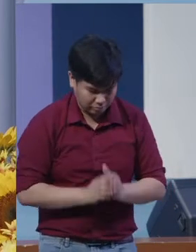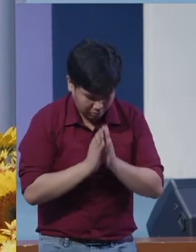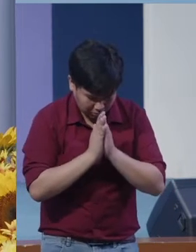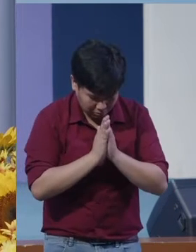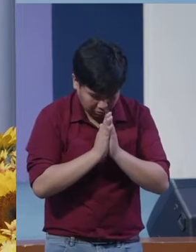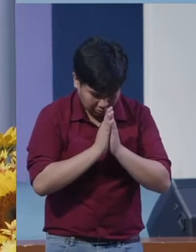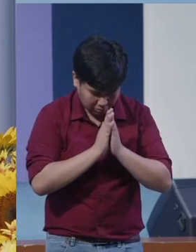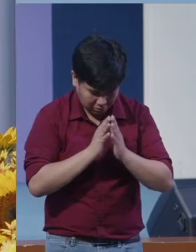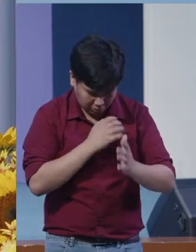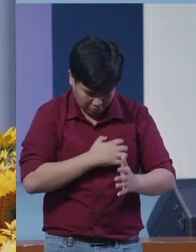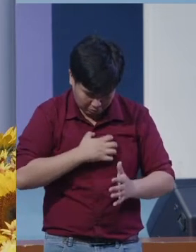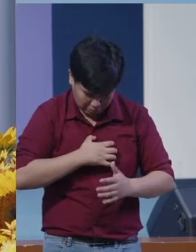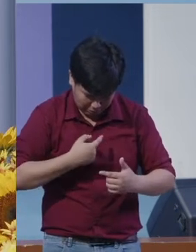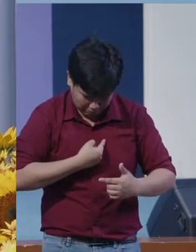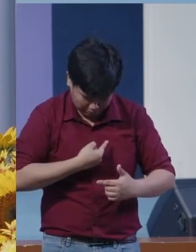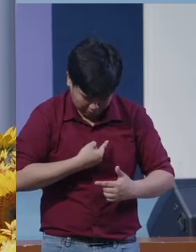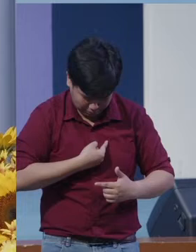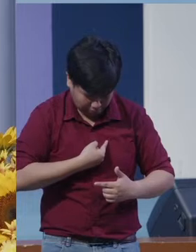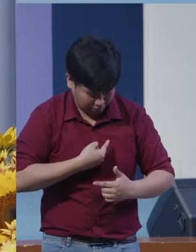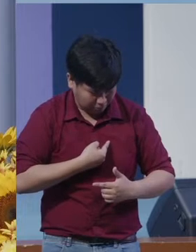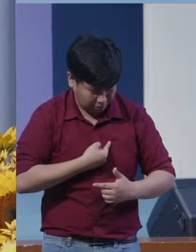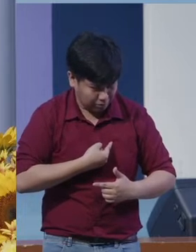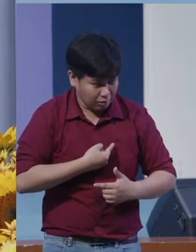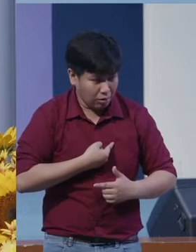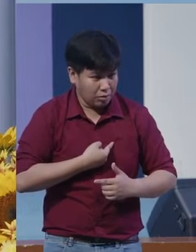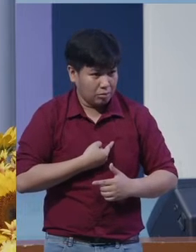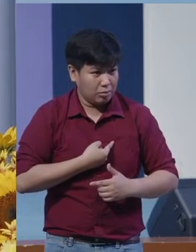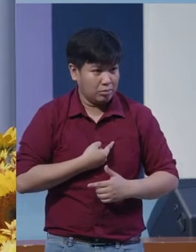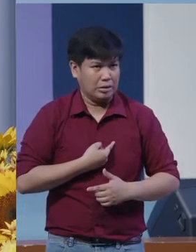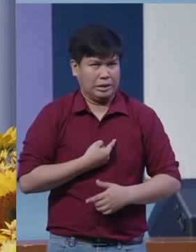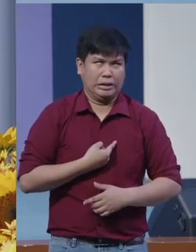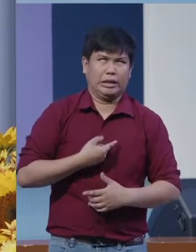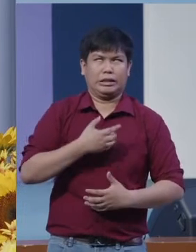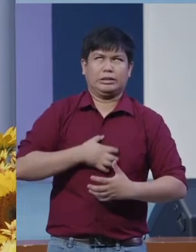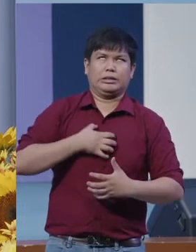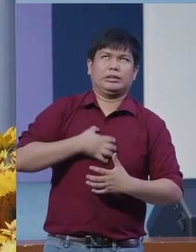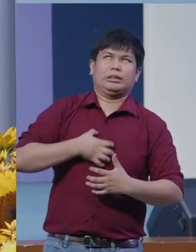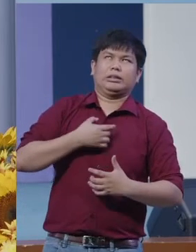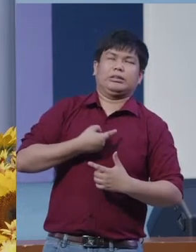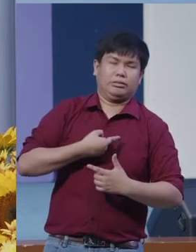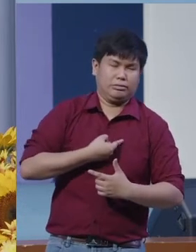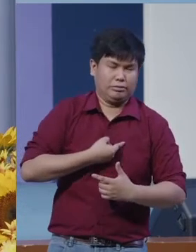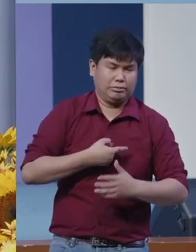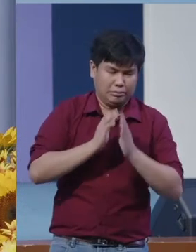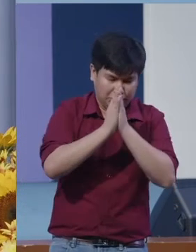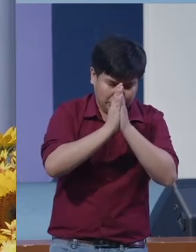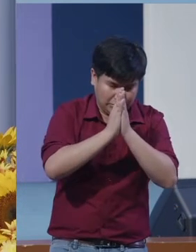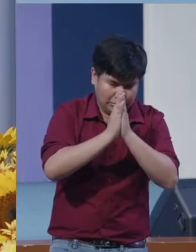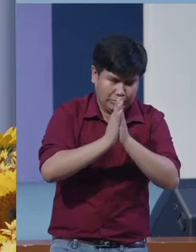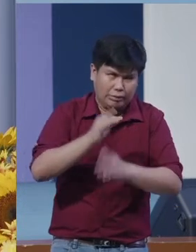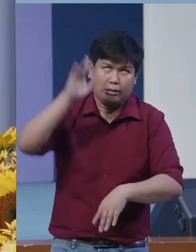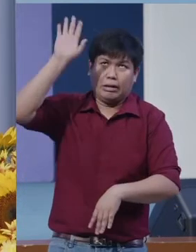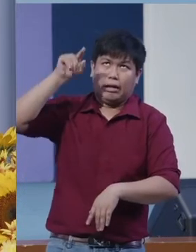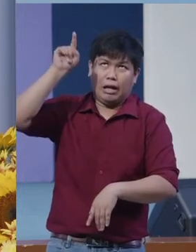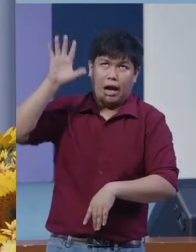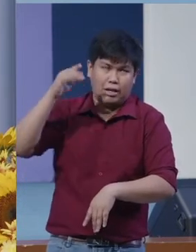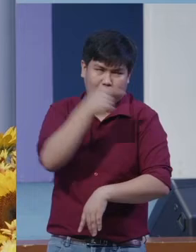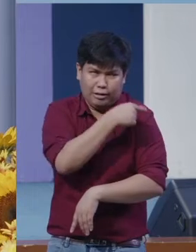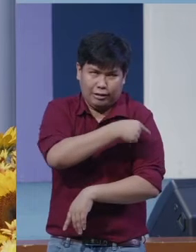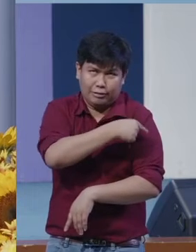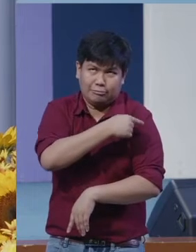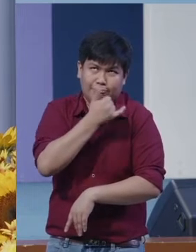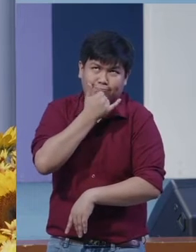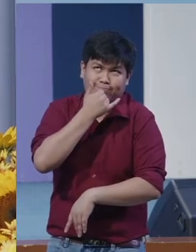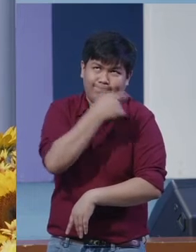yan nagbubulong-bulong. Paparito naman kasi naman itong kasama ko kaya. Bulong. Alam mo ba ang ginawa